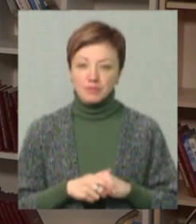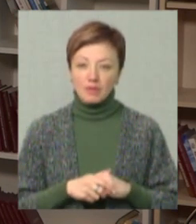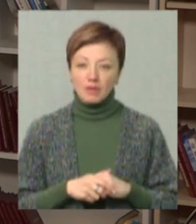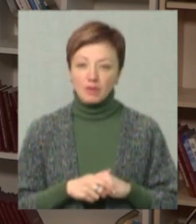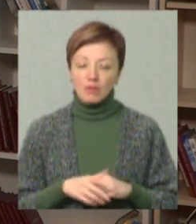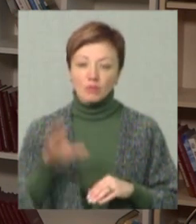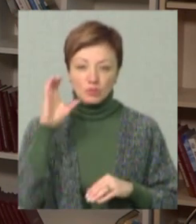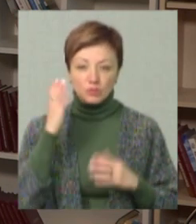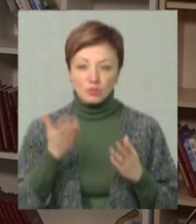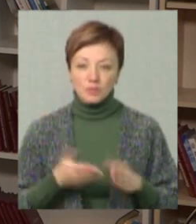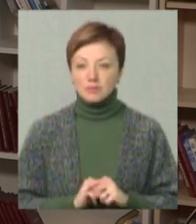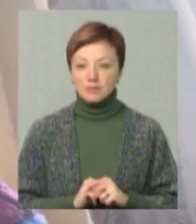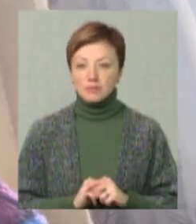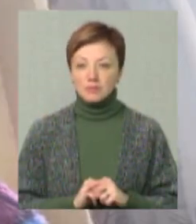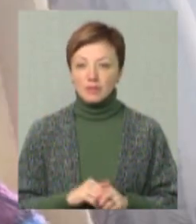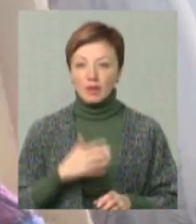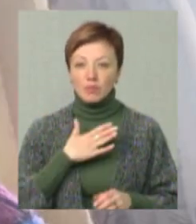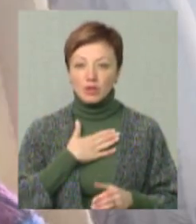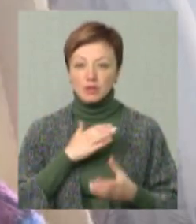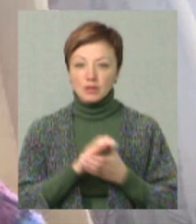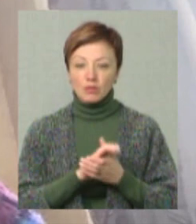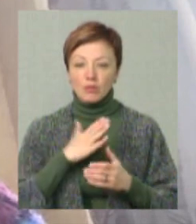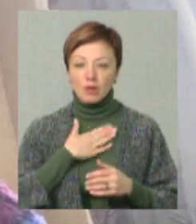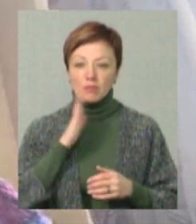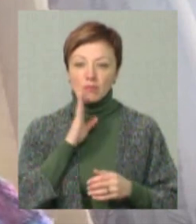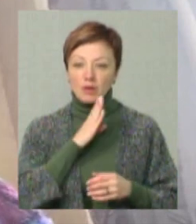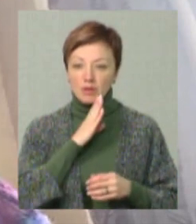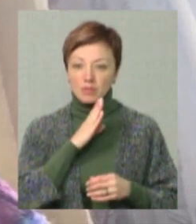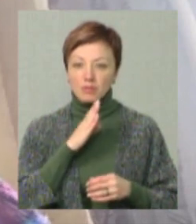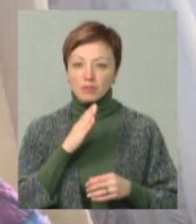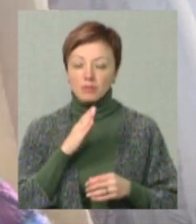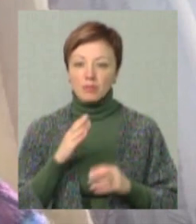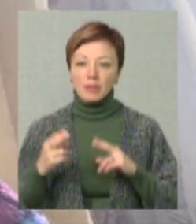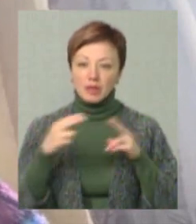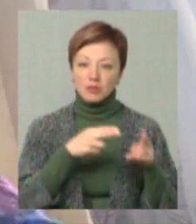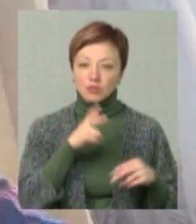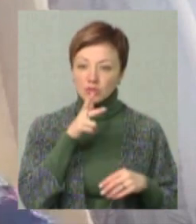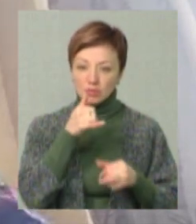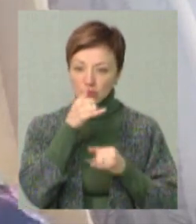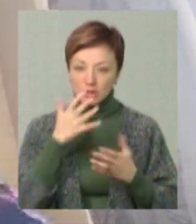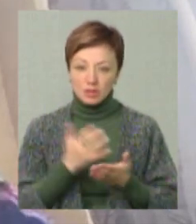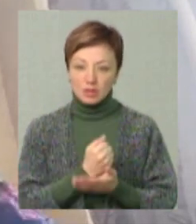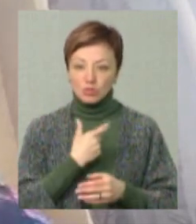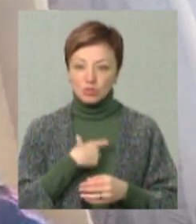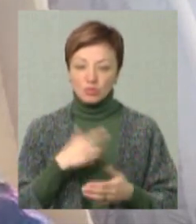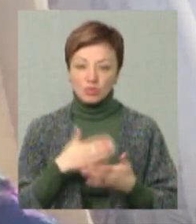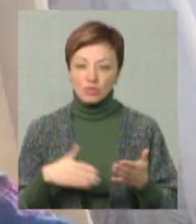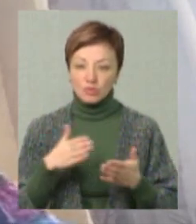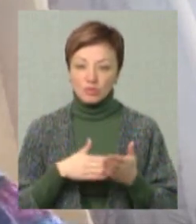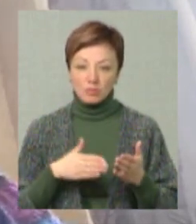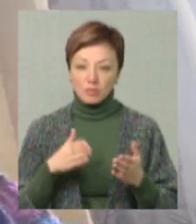Отож, про пряма мова. Мої знайомі, моя мама, котрі їхали трохи пізніше в Чернівці, вони не змогли знайти собі